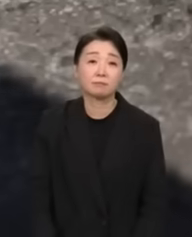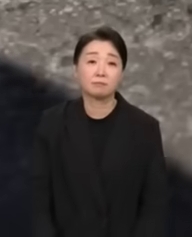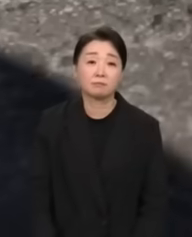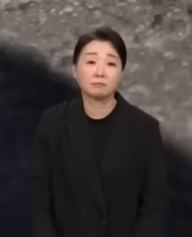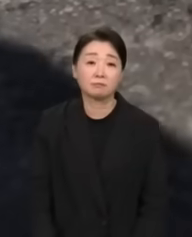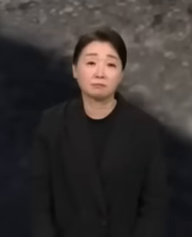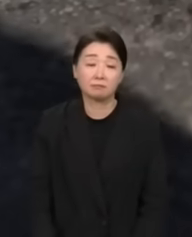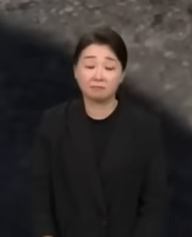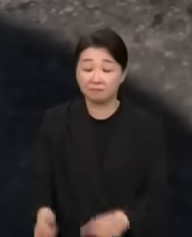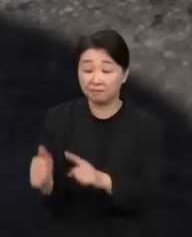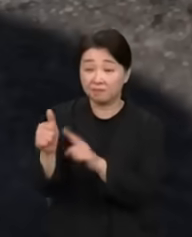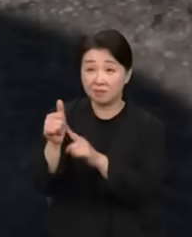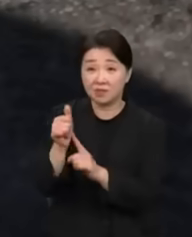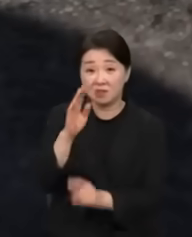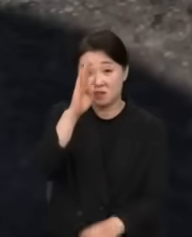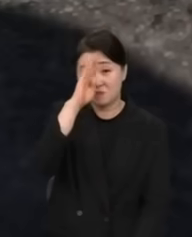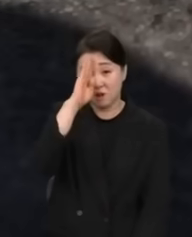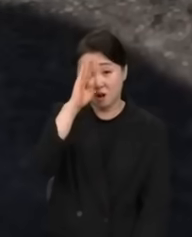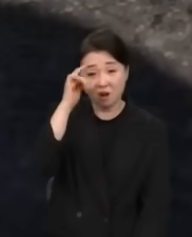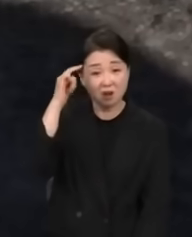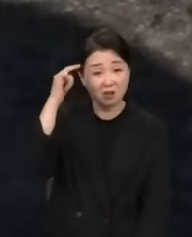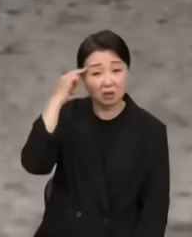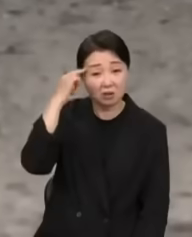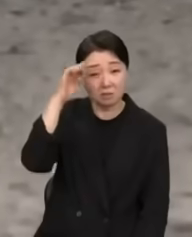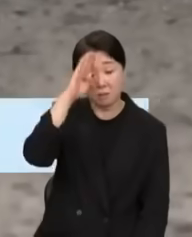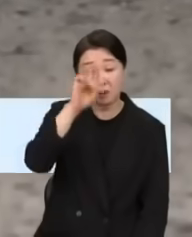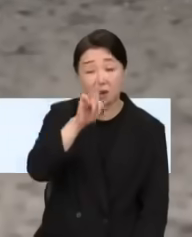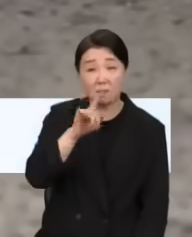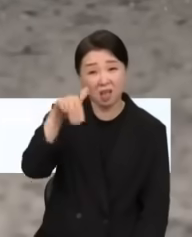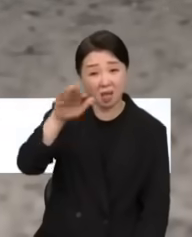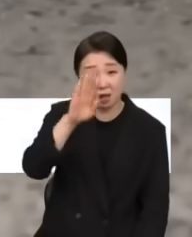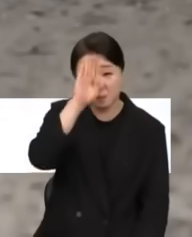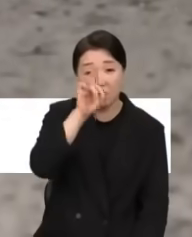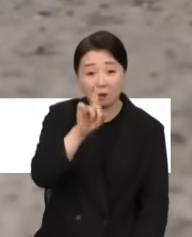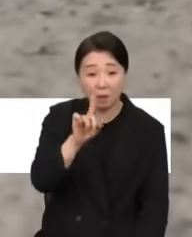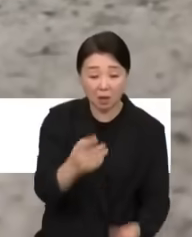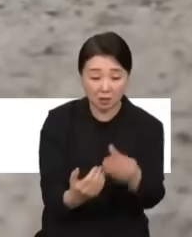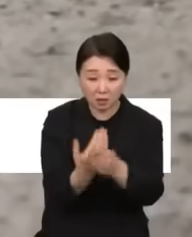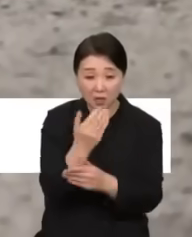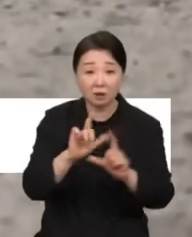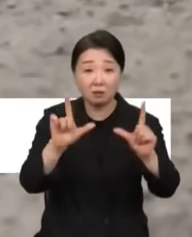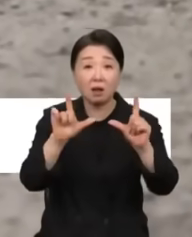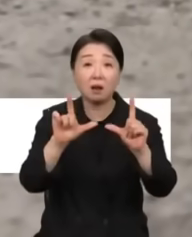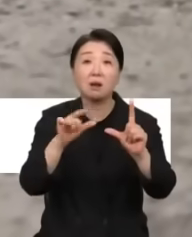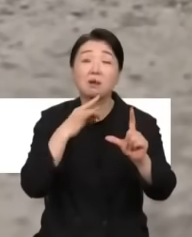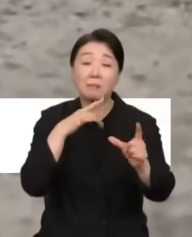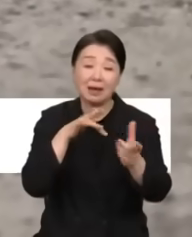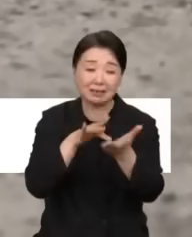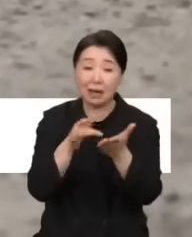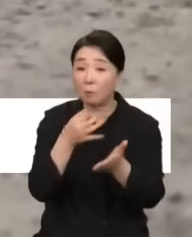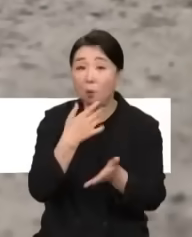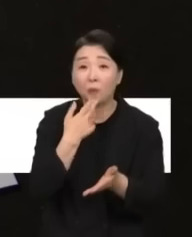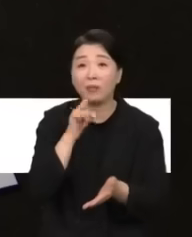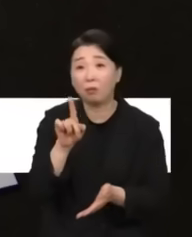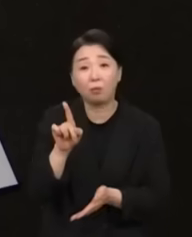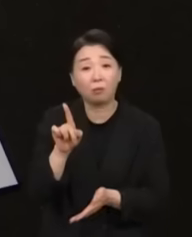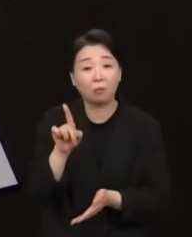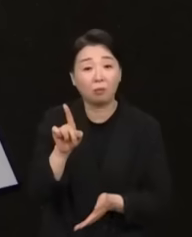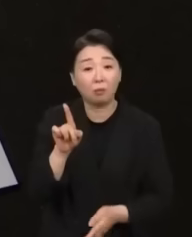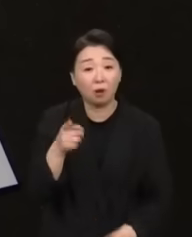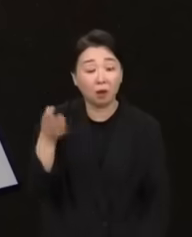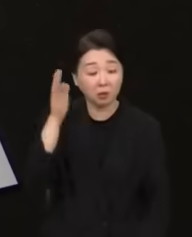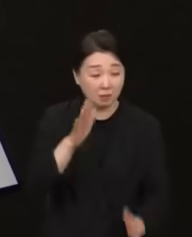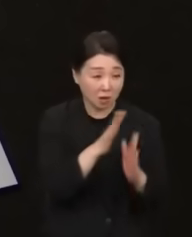가해자는 조현병을 주장했습니다. 조현병인데 사건 당일에만 약을 안 먹었다고 진술한 걸로 알려졌습니다.